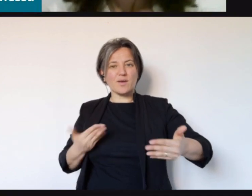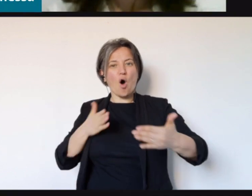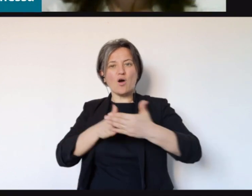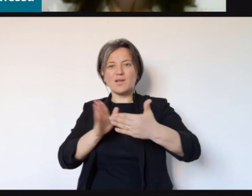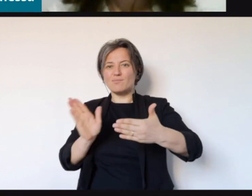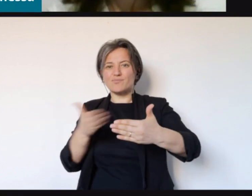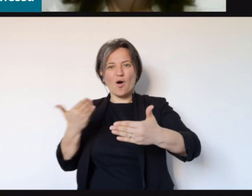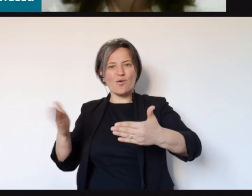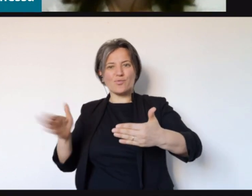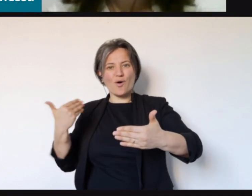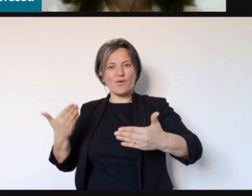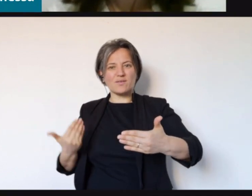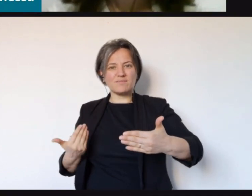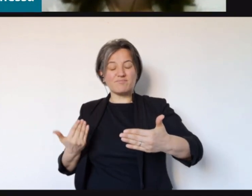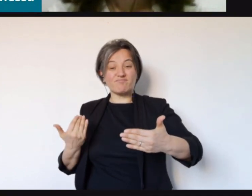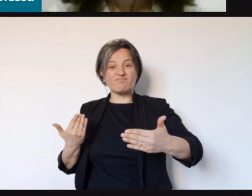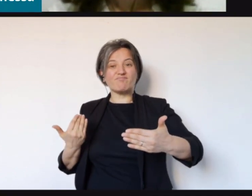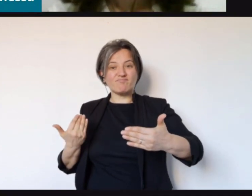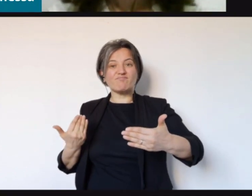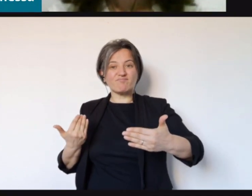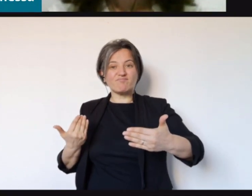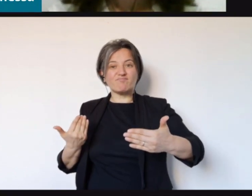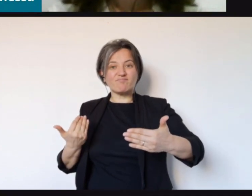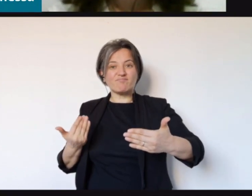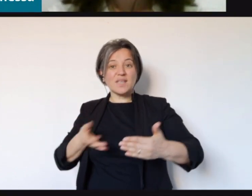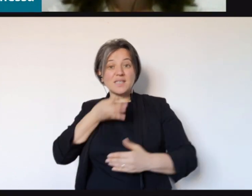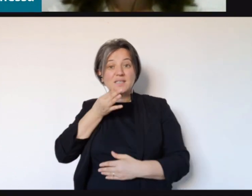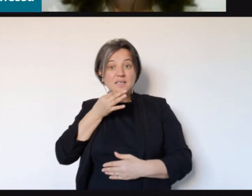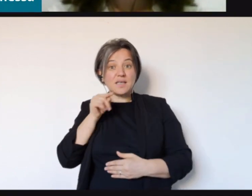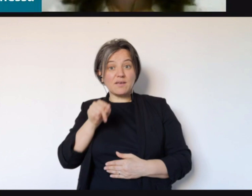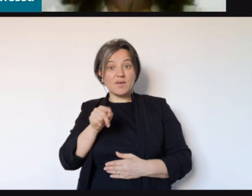che significa avere